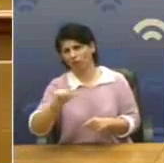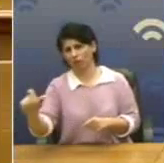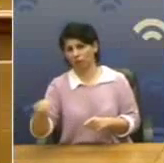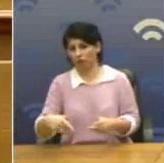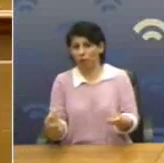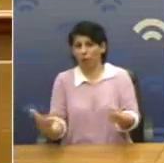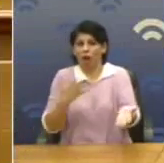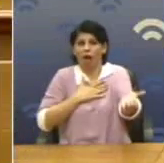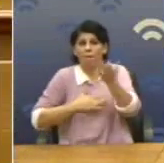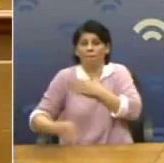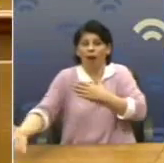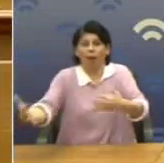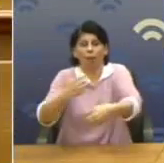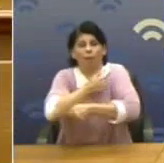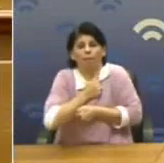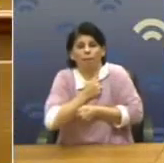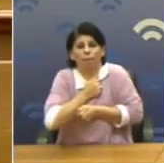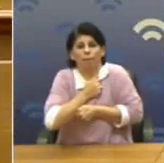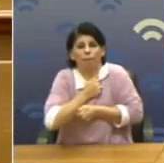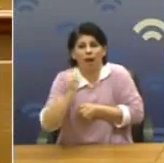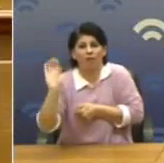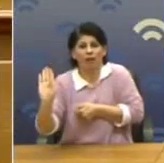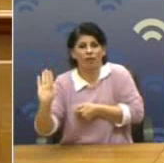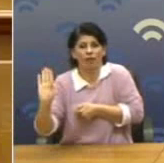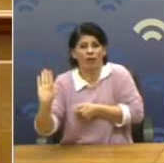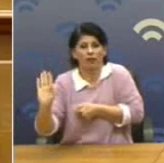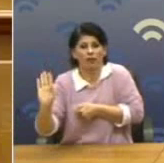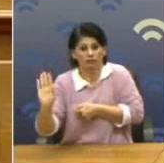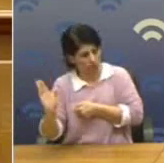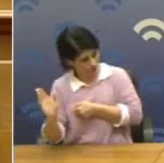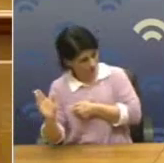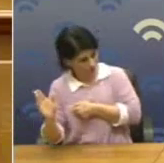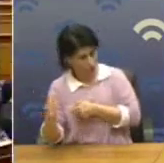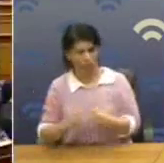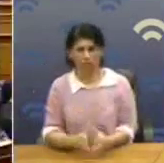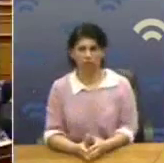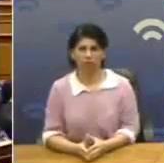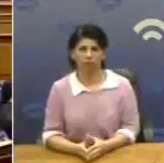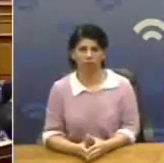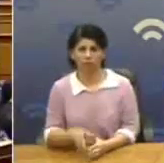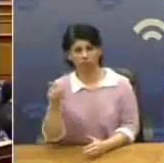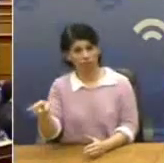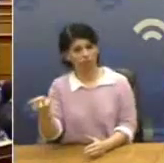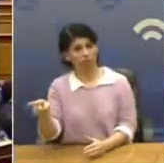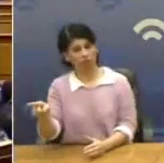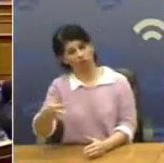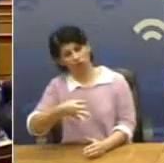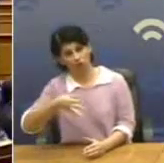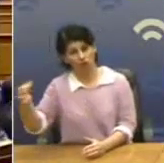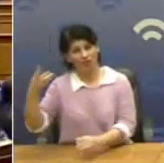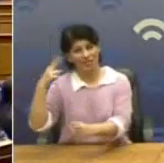αγαπήσει? Τόσο πολύ τον έχετε αγαπήσει. Παρακαλώ, κύριε συνάδελφε. Σας είναι εξαιρετικά